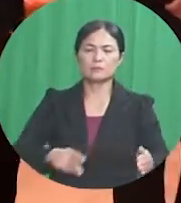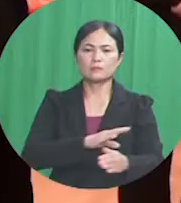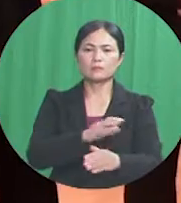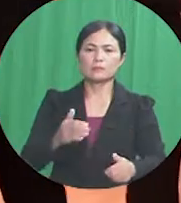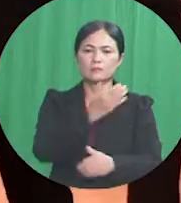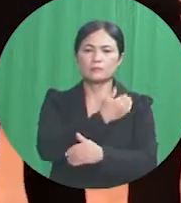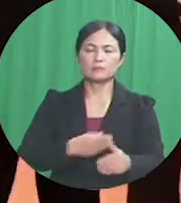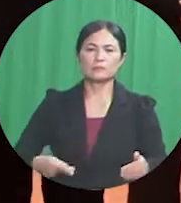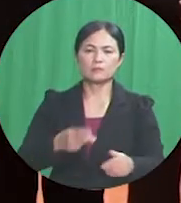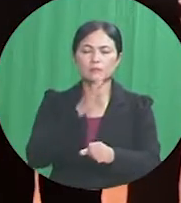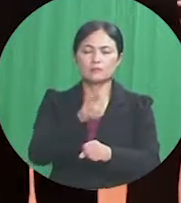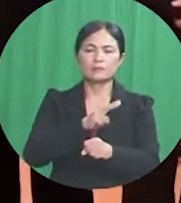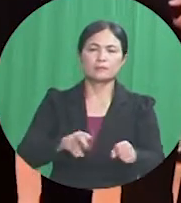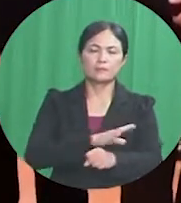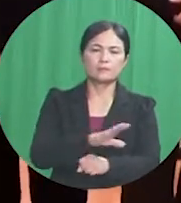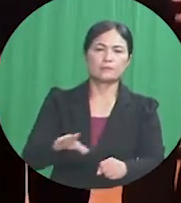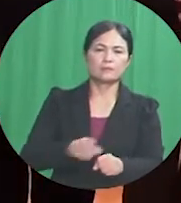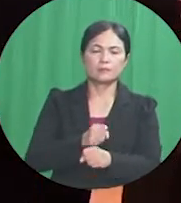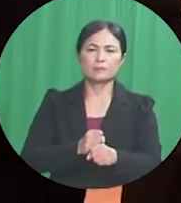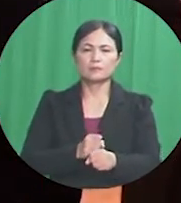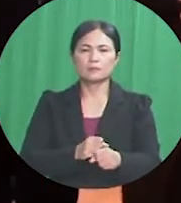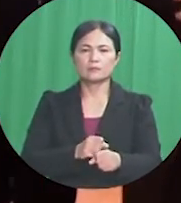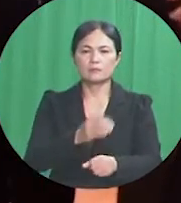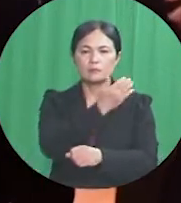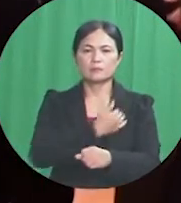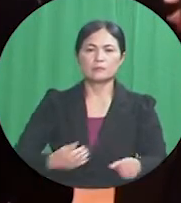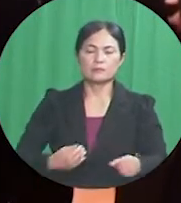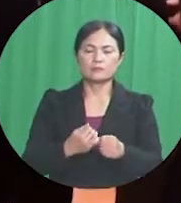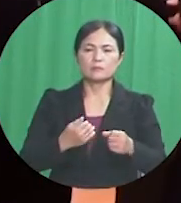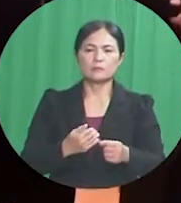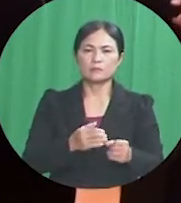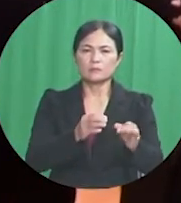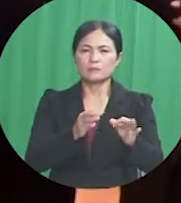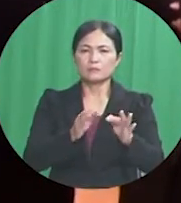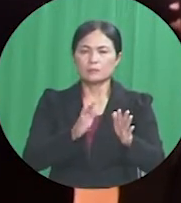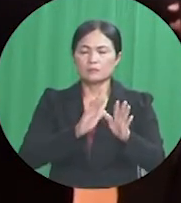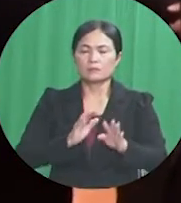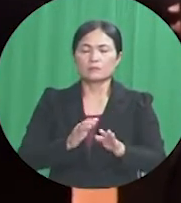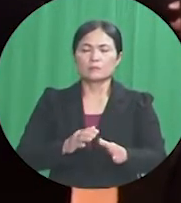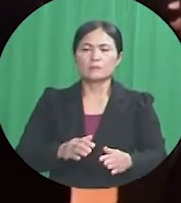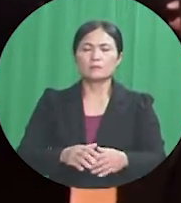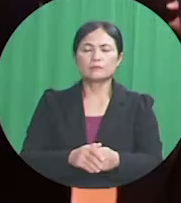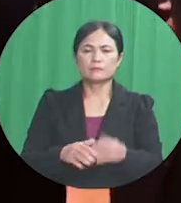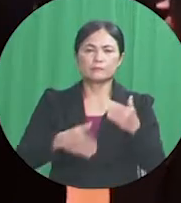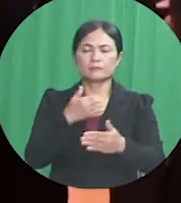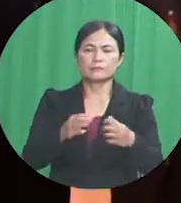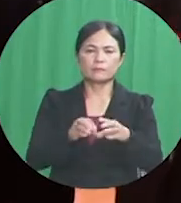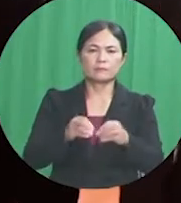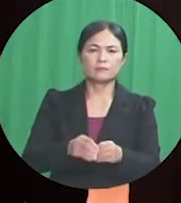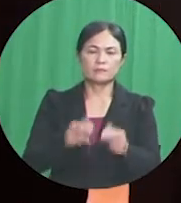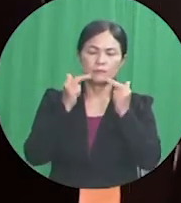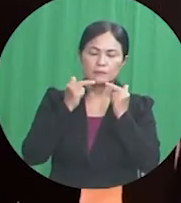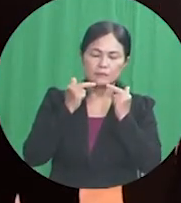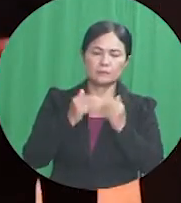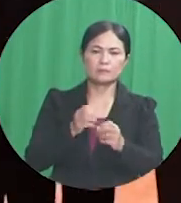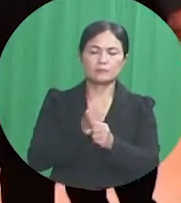ម្តេចព្រះវររាជមាតាជាតិខ្មែរសូមសម្តេចផ្ទាល់មានក្តីរន្ធត់និងក្តុកក្តួលខ្លាំងណាស់បន្ទាប់ពីទទួលដំណឹងដ៏សោកសៅ